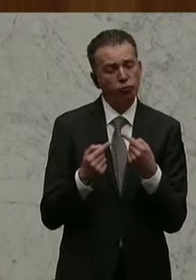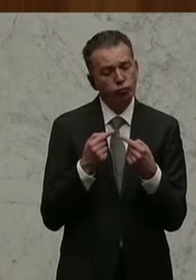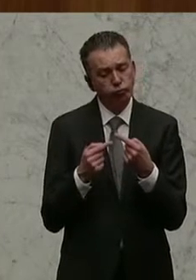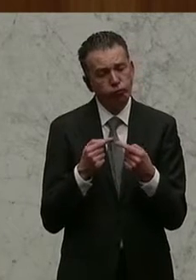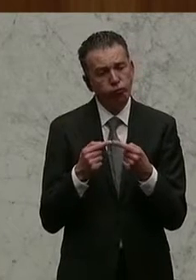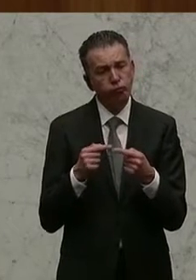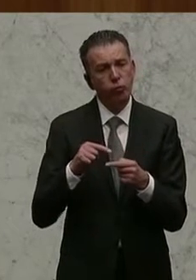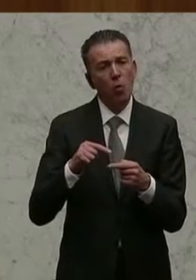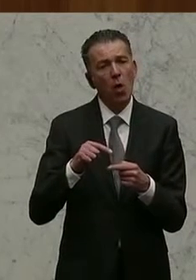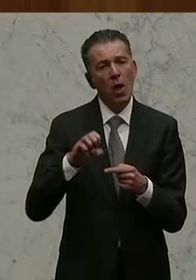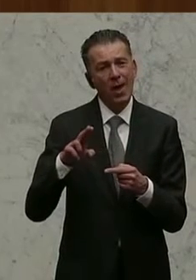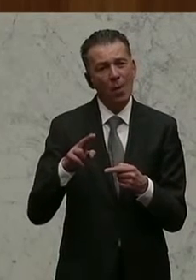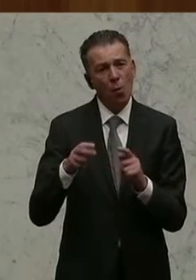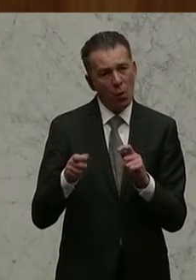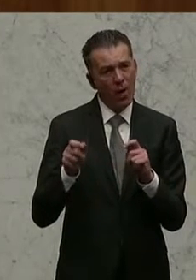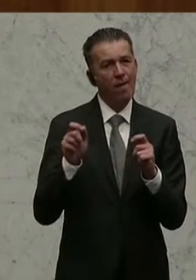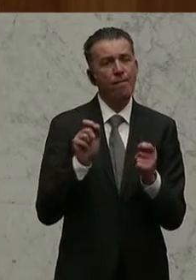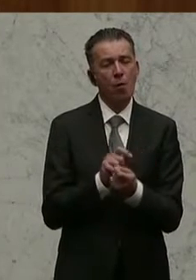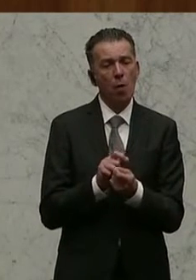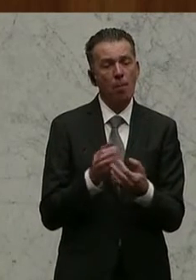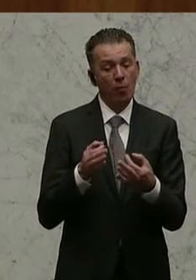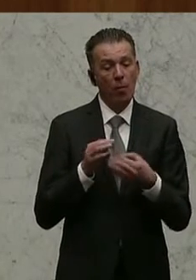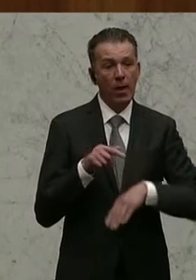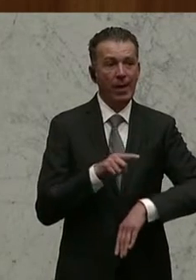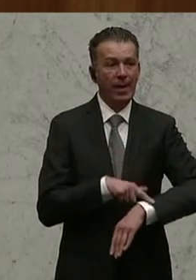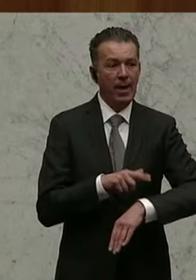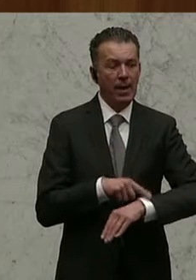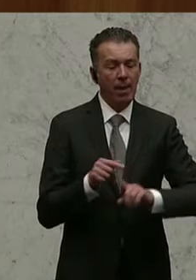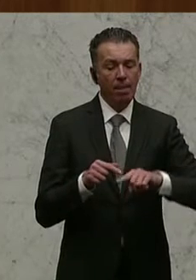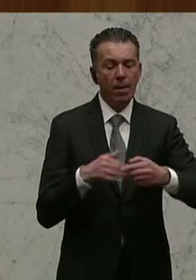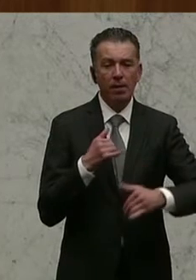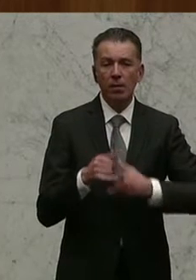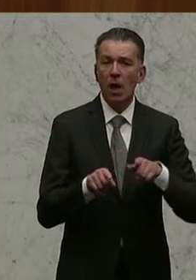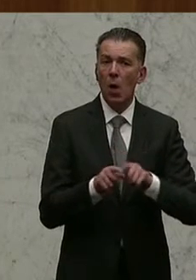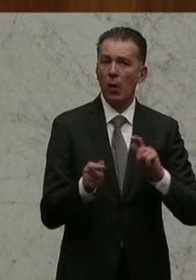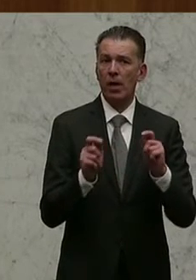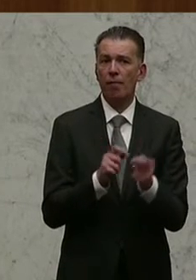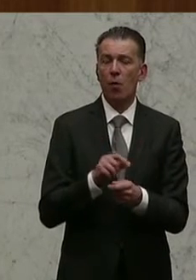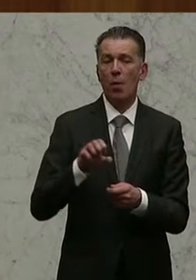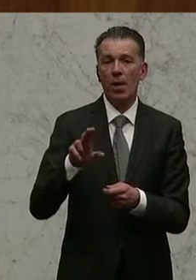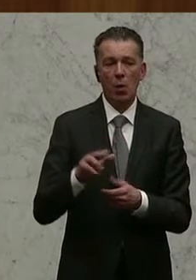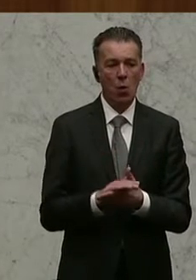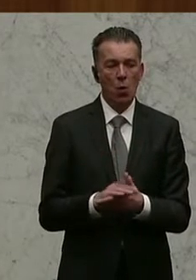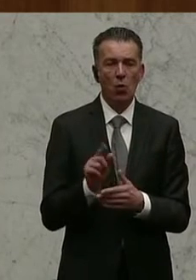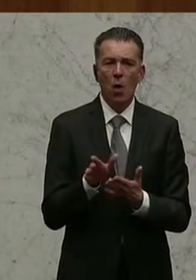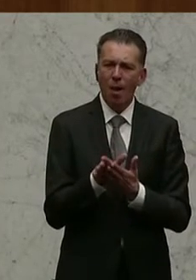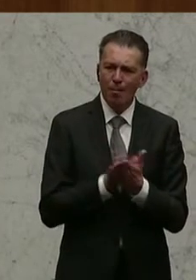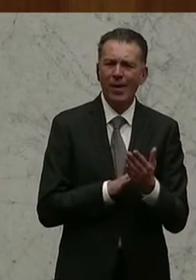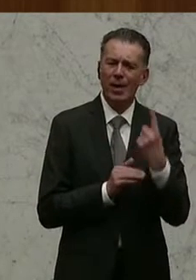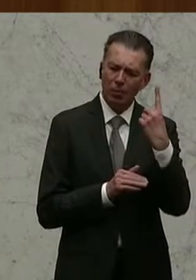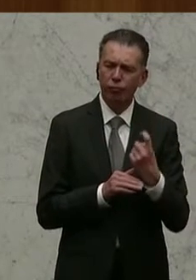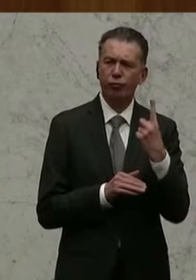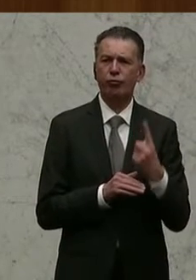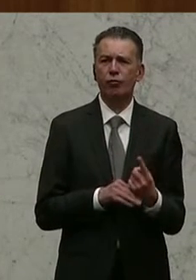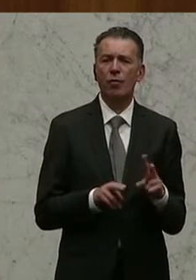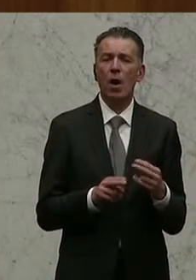geäußert. Und ich halte es für dringend notwendig, dass im kommenden Jahr auch diese Reform der Europäischen Union begonnen wird,